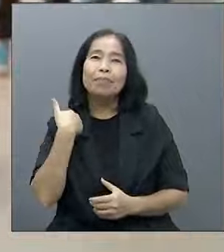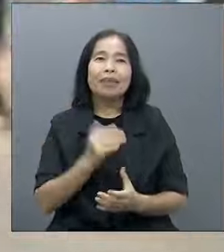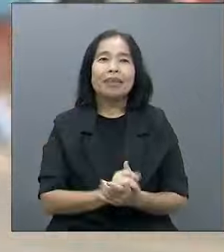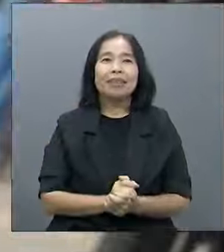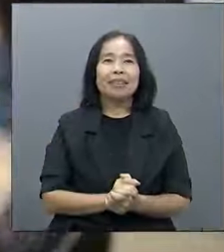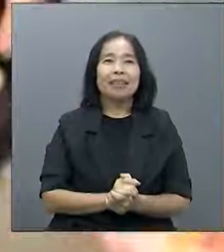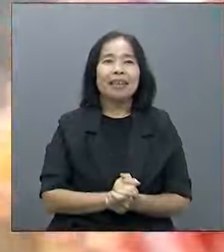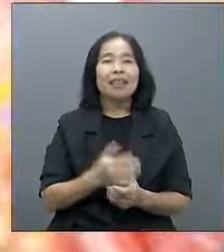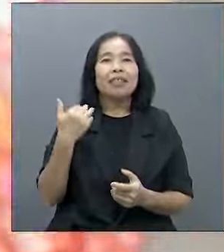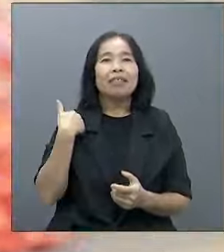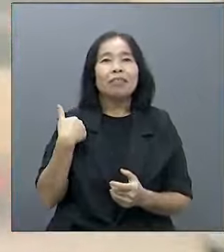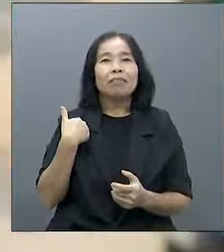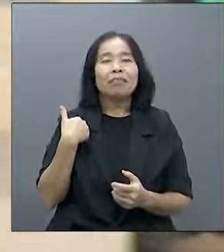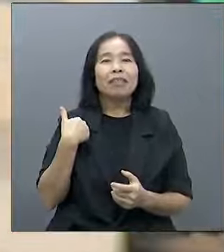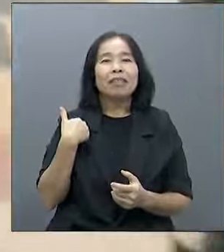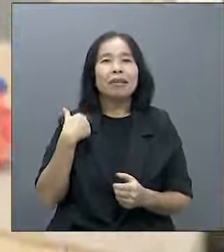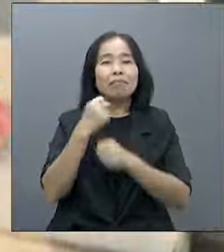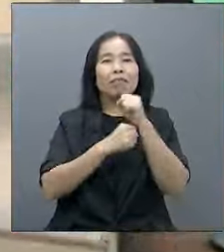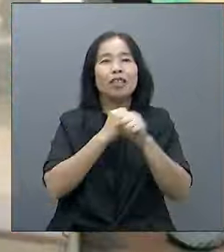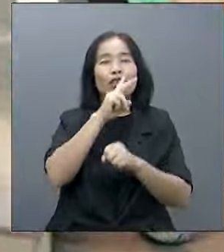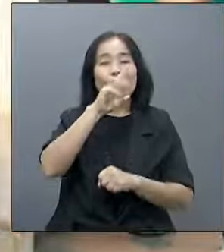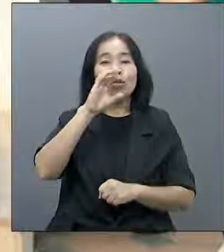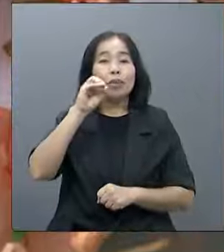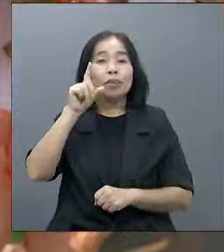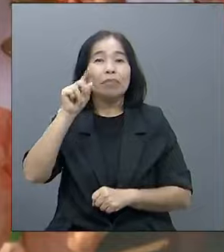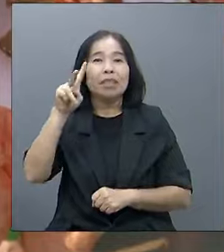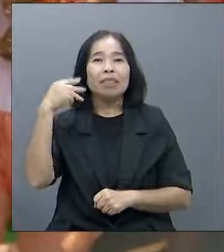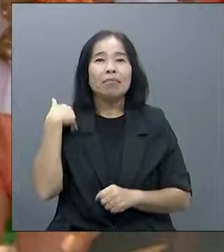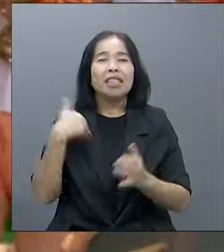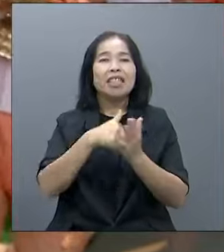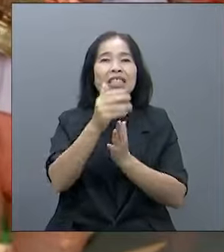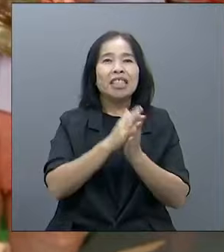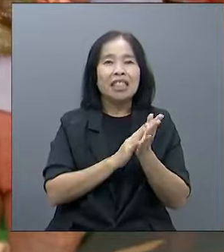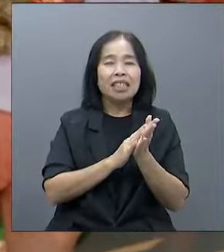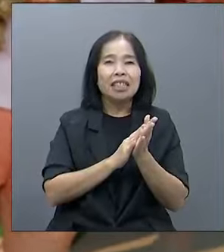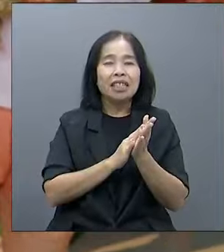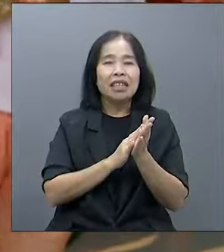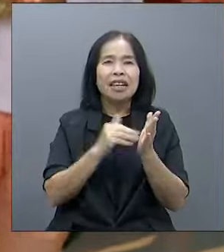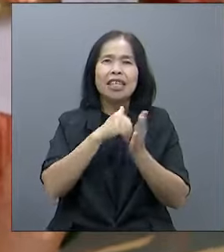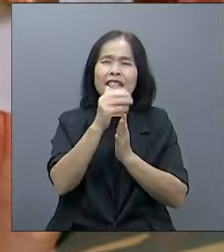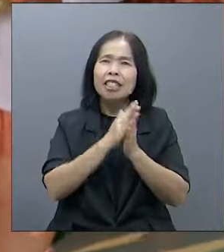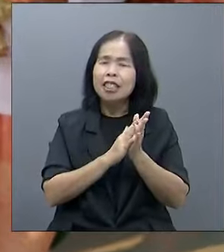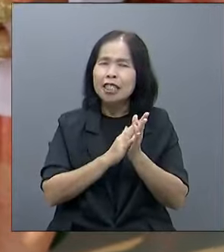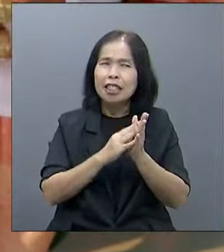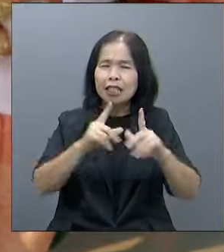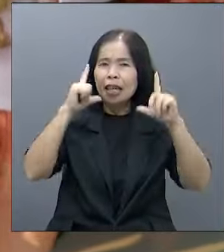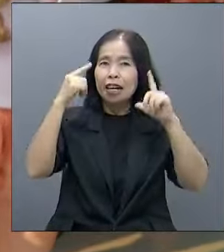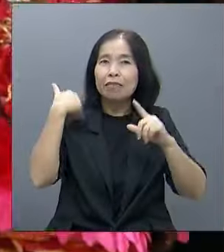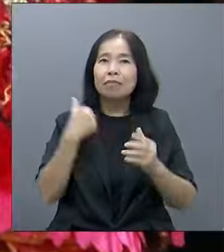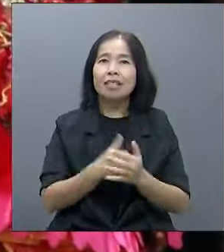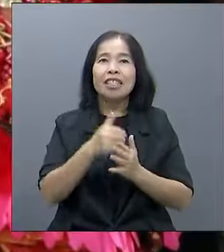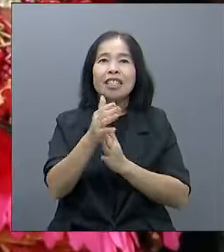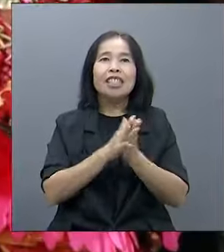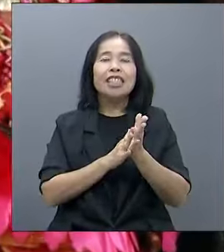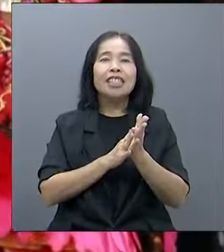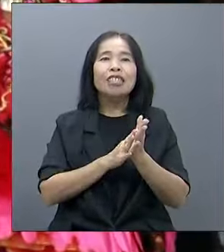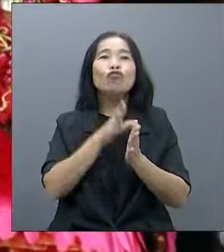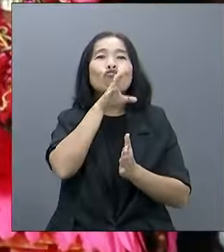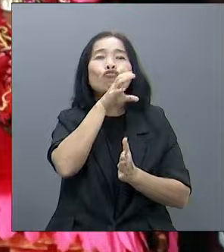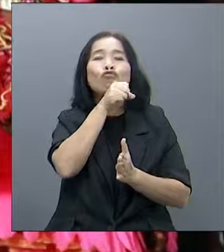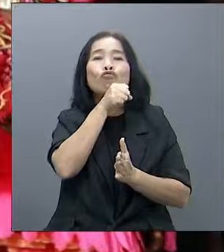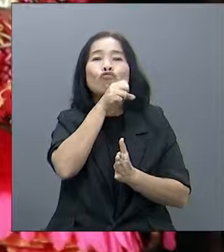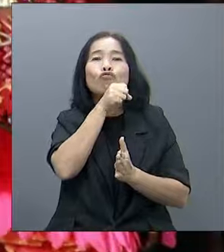สีโปรโมทคือแพนโทน2024นะสีพีชฟัสถ้าทำไม่ผิดนะ ใช่นี่ไงเห็นไหมเขาก็จะมีสีแสด